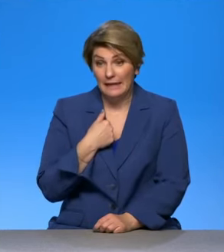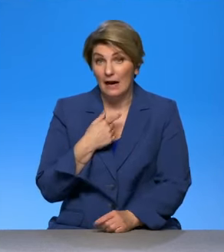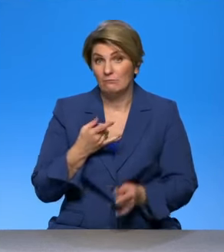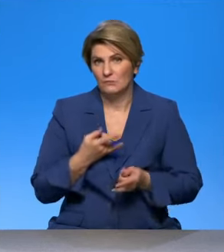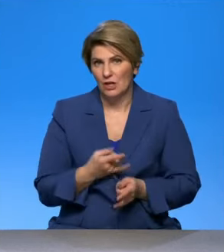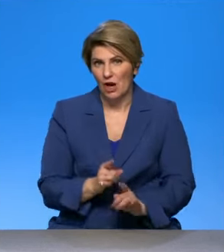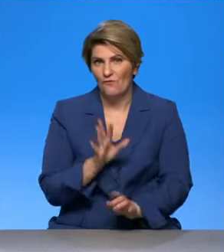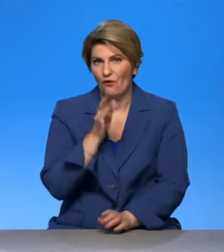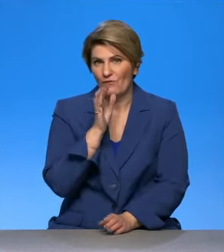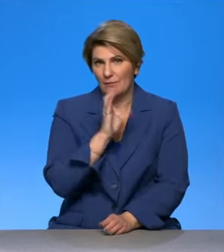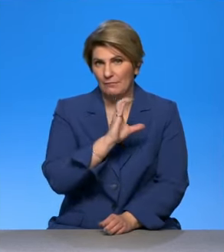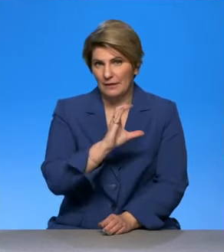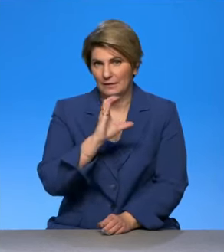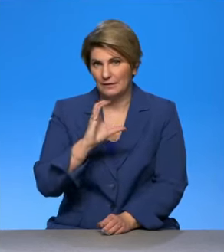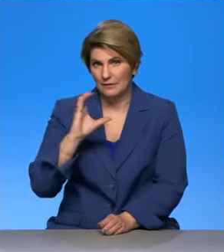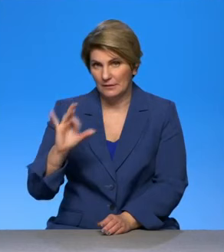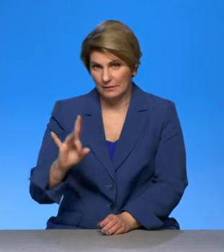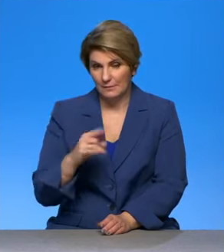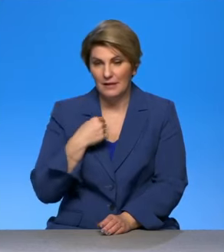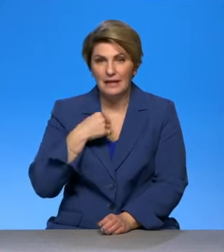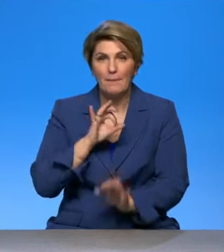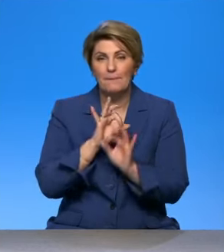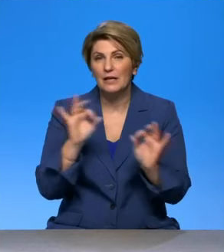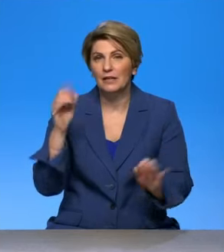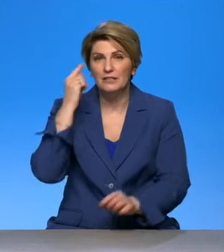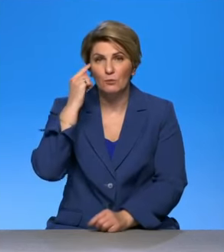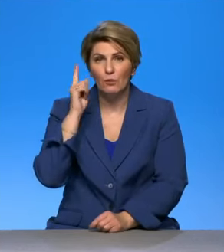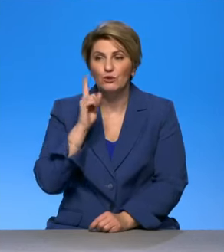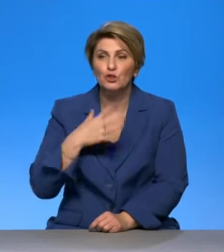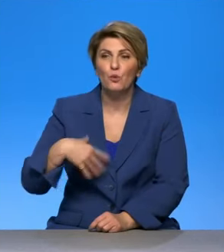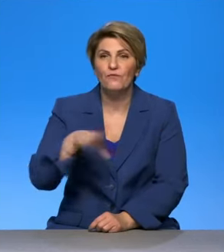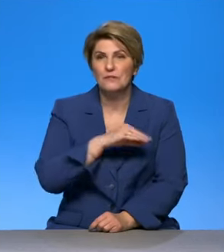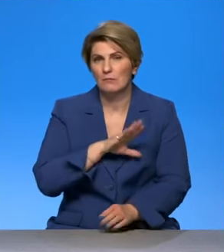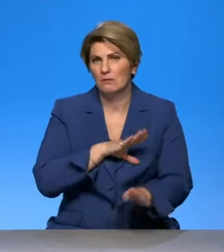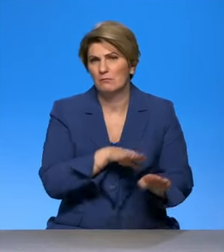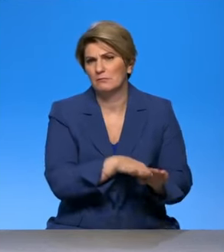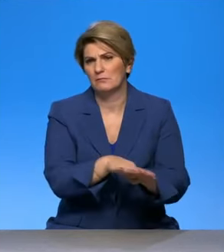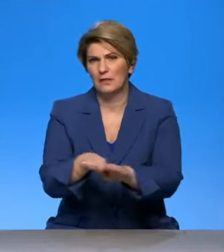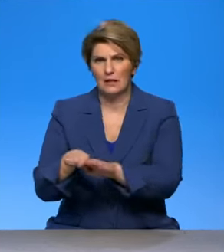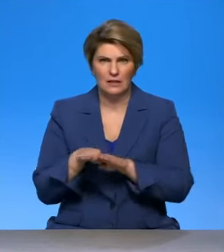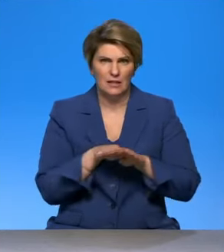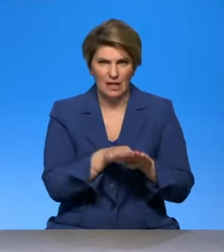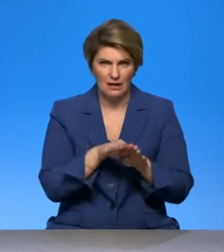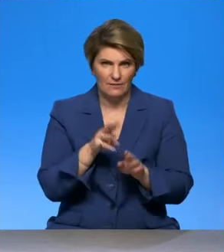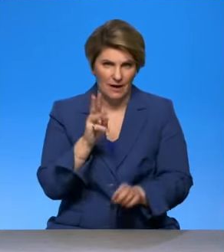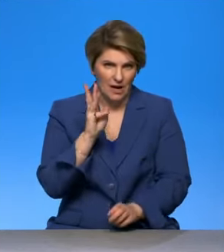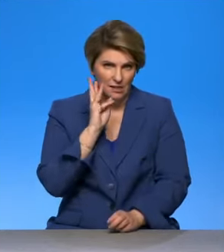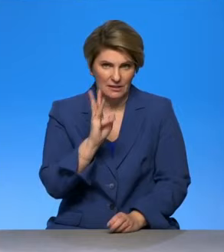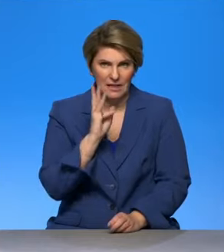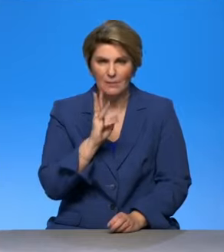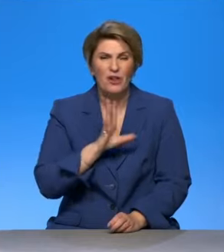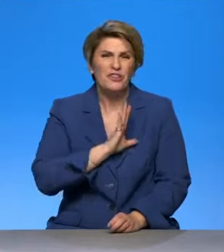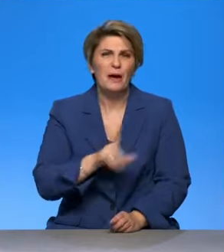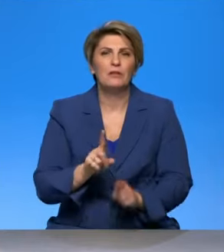Союзе. Я прекрасно помню, как мы жили. У всех была примерно одинаковая зарплата, ну, условно, да, не было каких-то олигархов